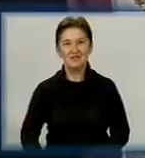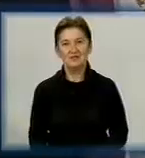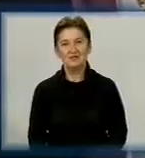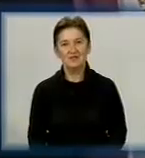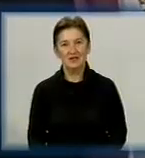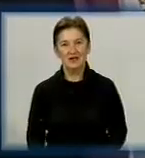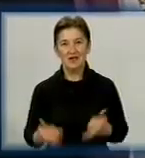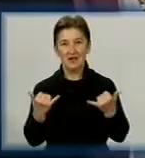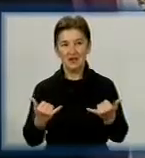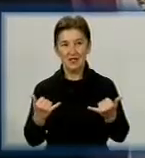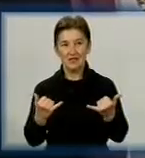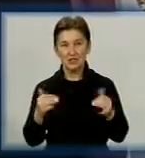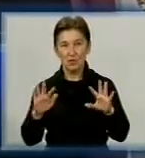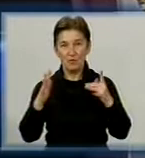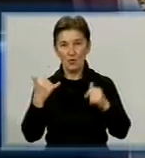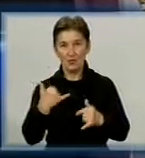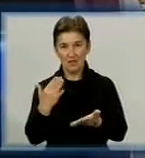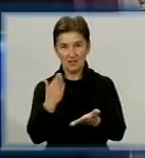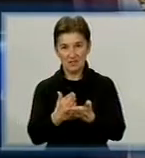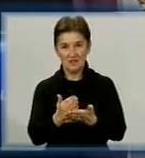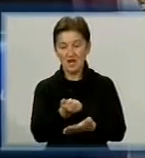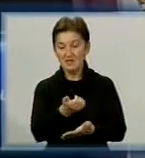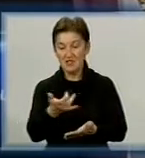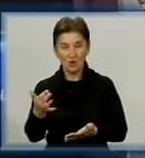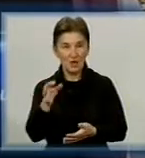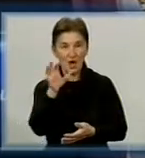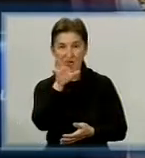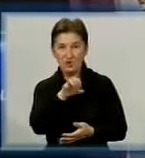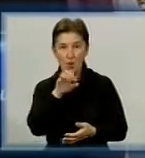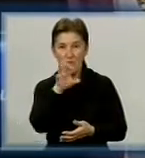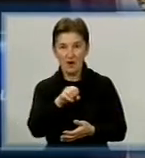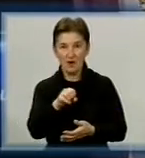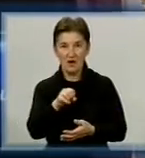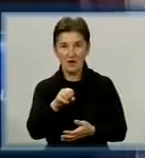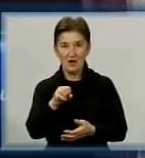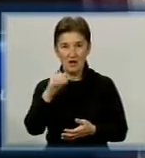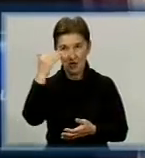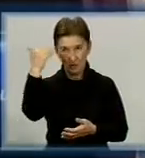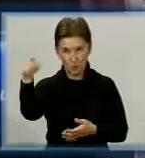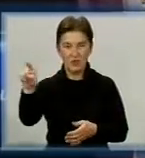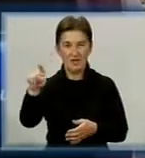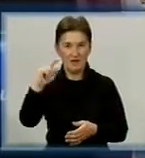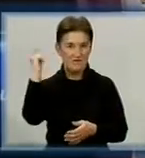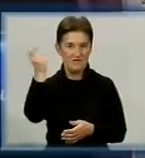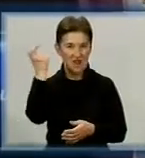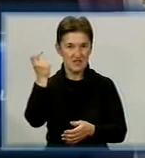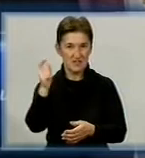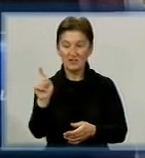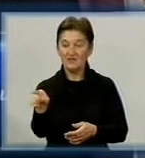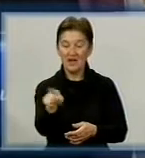гривень. На даний момент у нас проживає кілька собак чужих, владельців других. Ці